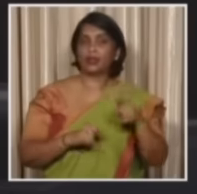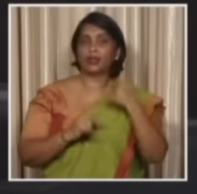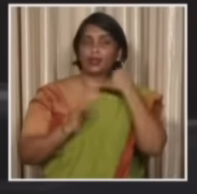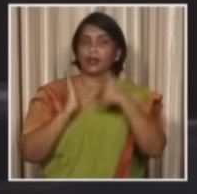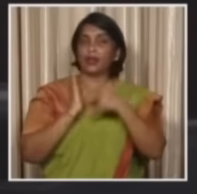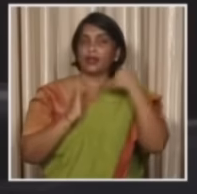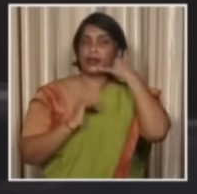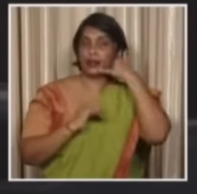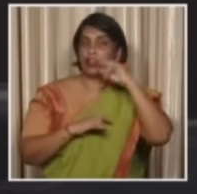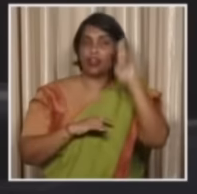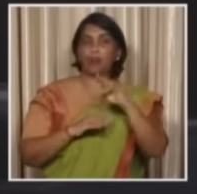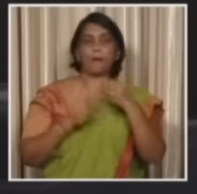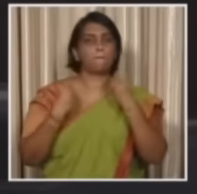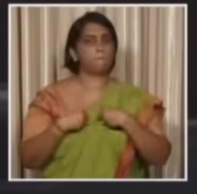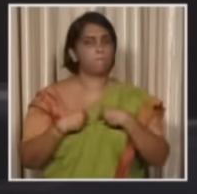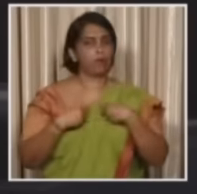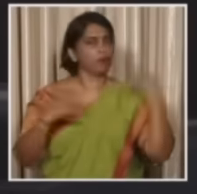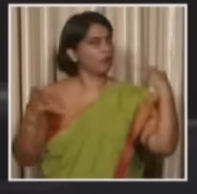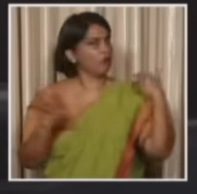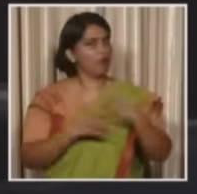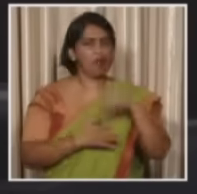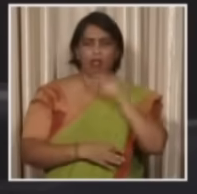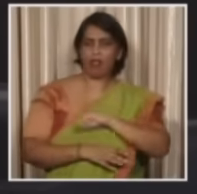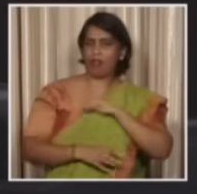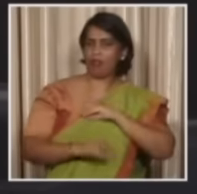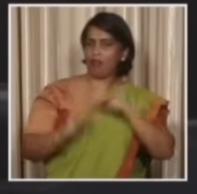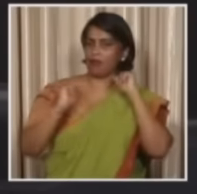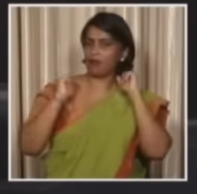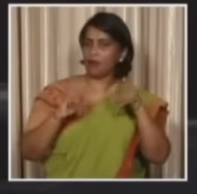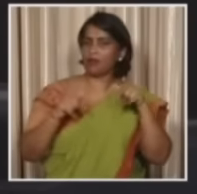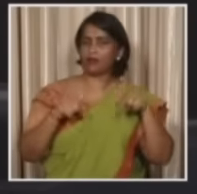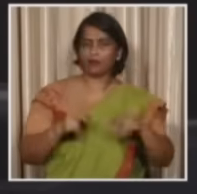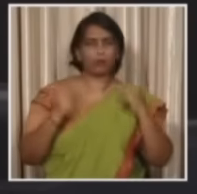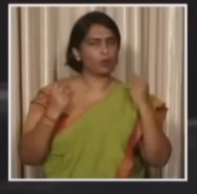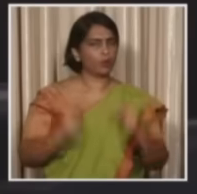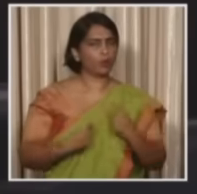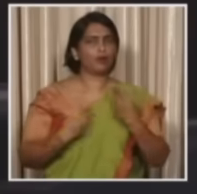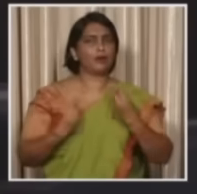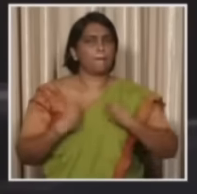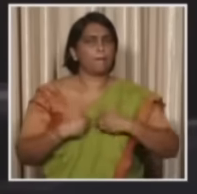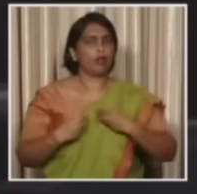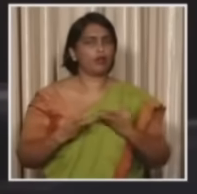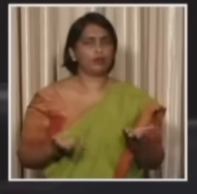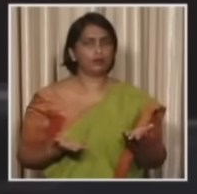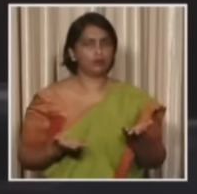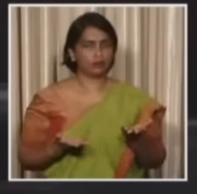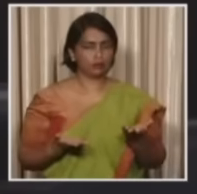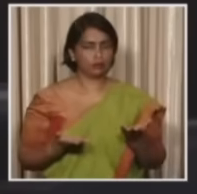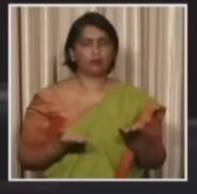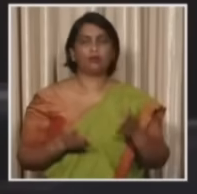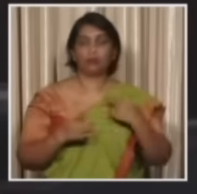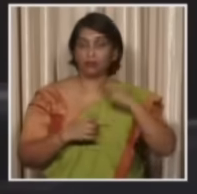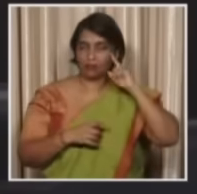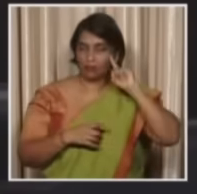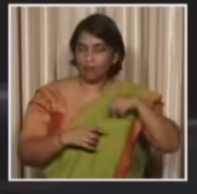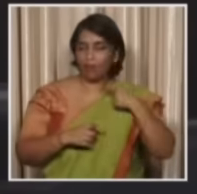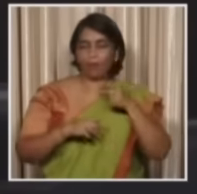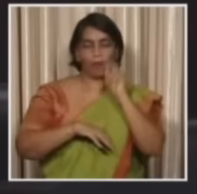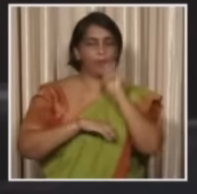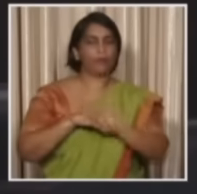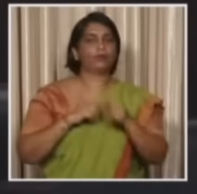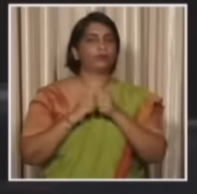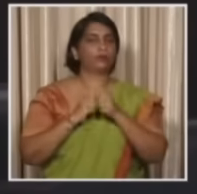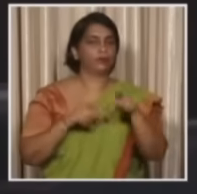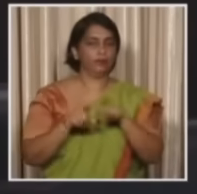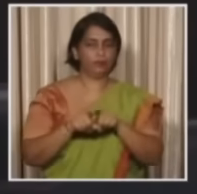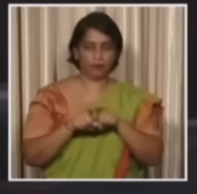එක පාඩුයි කියලා. එතකොට මෙච්චරකල් ලාභ ලැබපු ආයතනය මේ හිටපු ගමන් පාඩු වුණේ කොහොමද? මේක හිතාමතාම කුමන්ත්‍රණකාරී